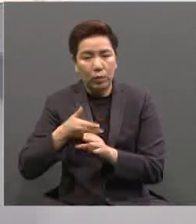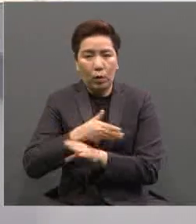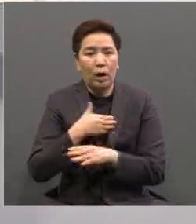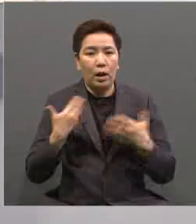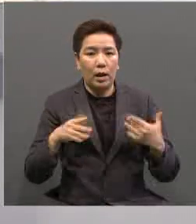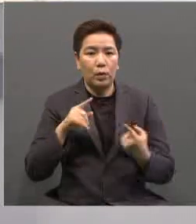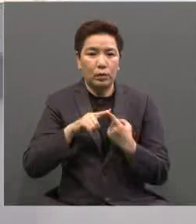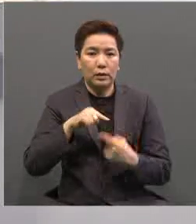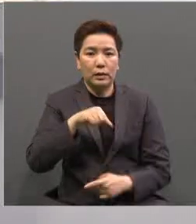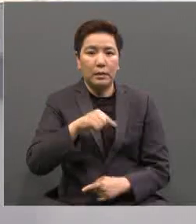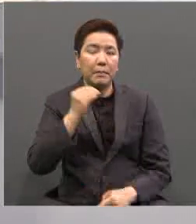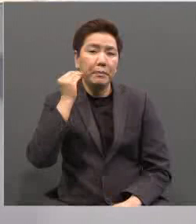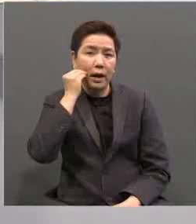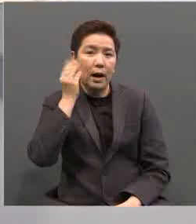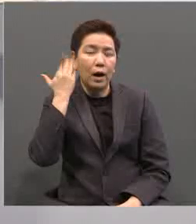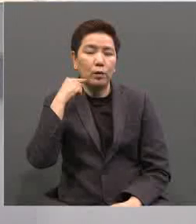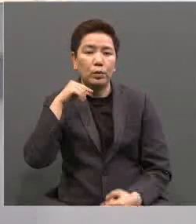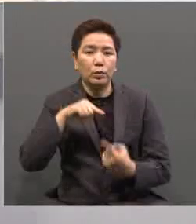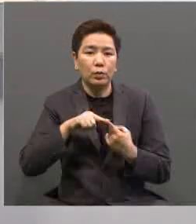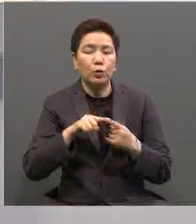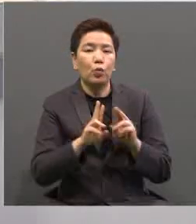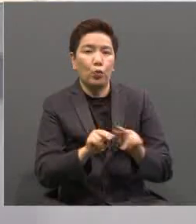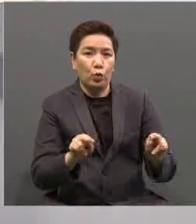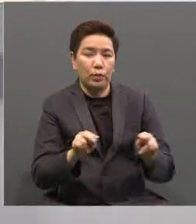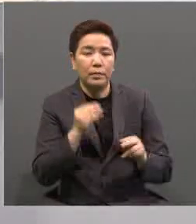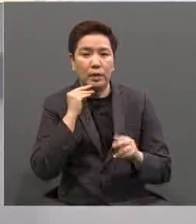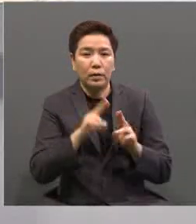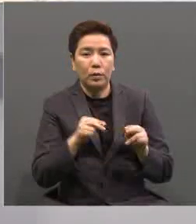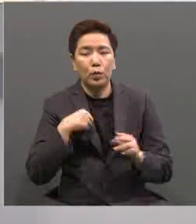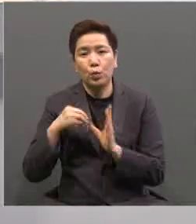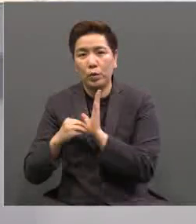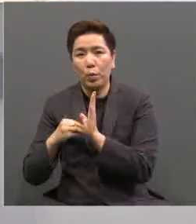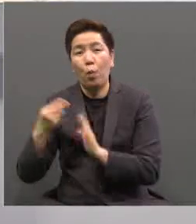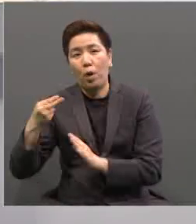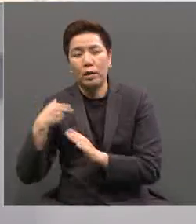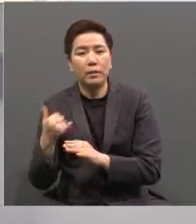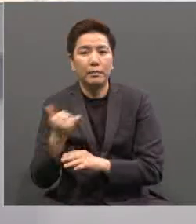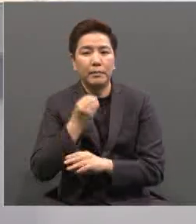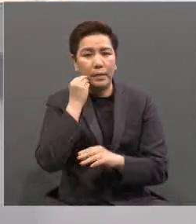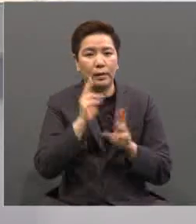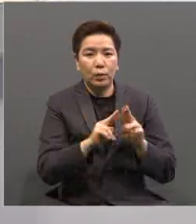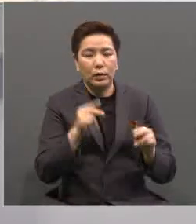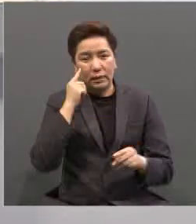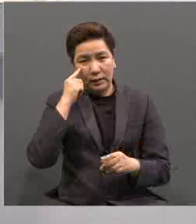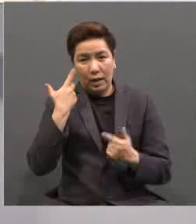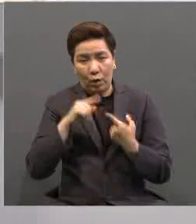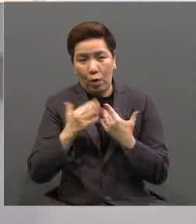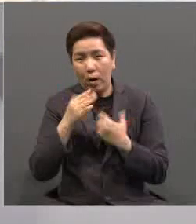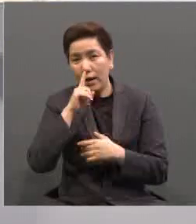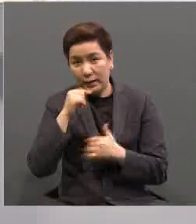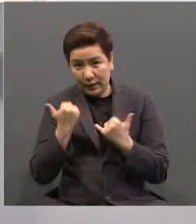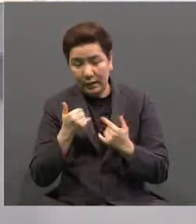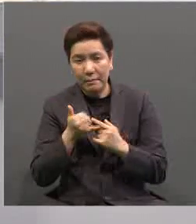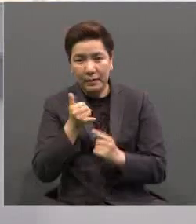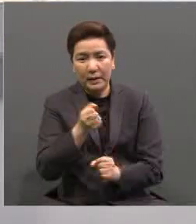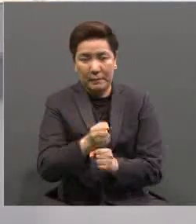สิทธิ์ล่วงหน้าที่บ้านเดิมของฉันก็คือที่จังหวัดนนทบุรีคือปัจจุบันเป็นคนกรุงเทพฯห้วยขวางไงแต่คิดว่าเดี๋ยววันอาทิตย์นี้ก็ต้อง